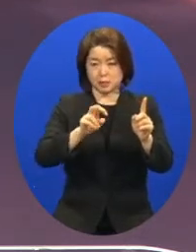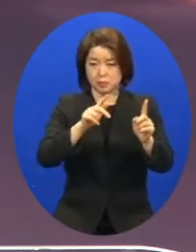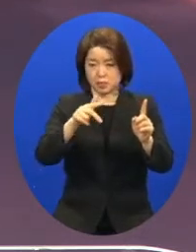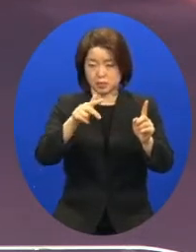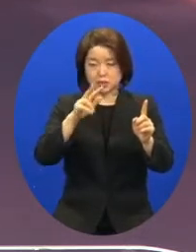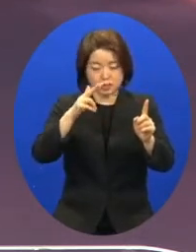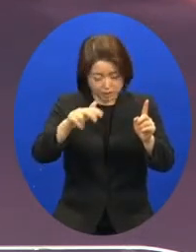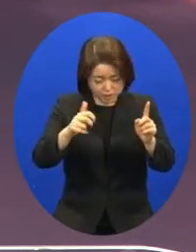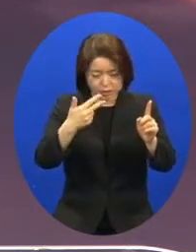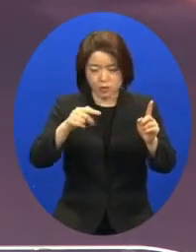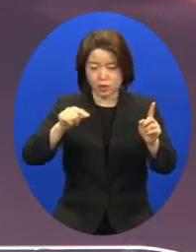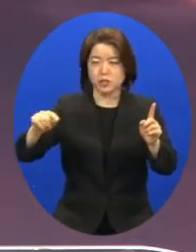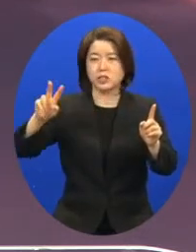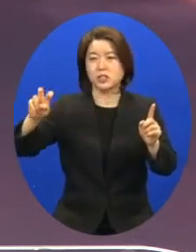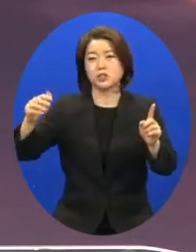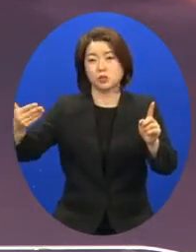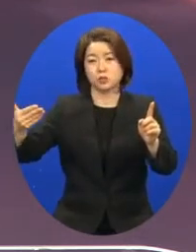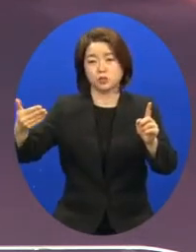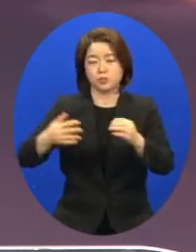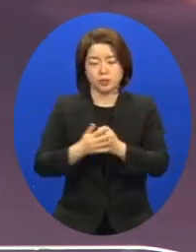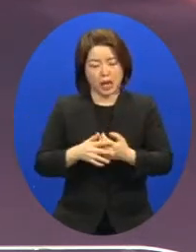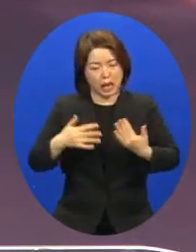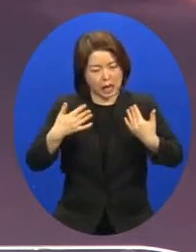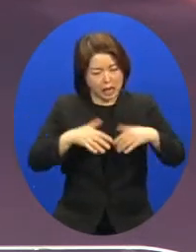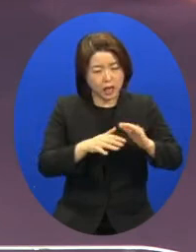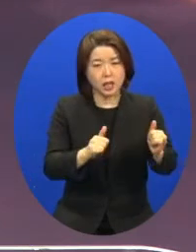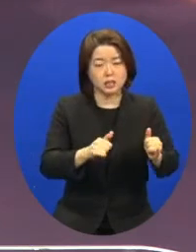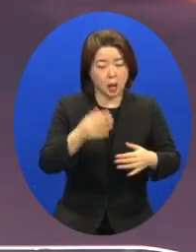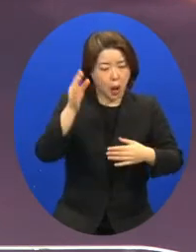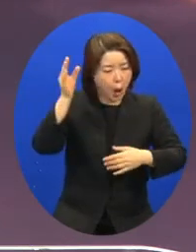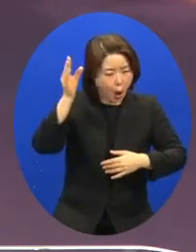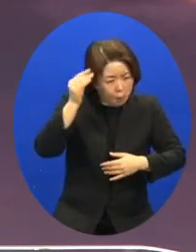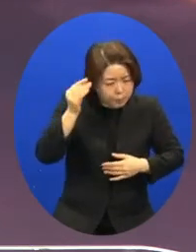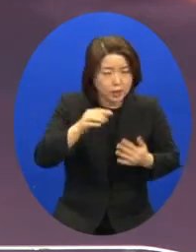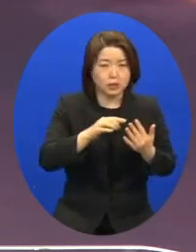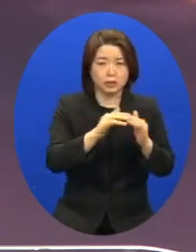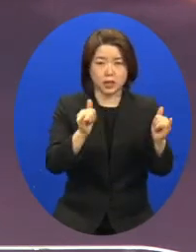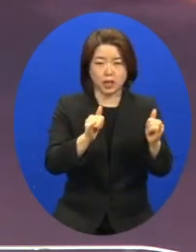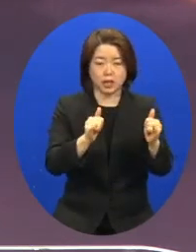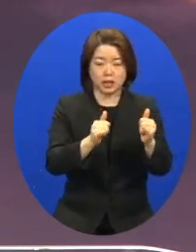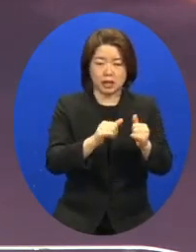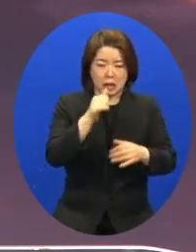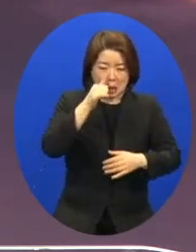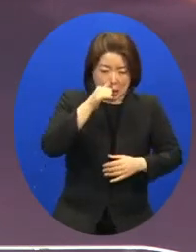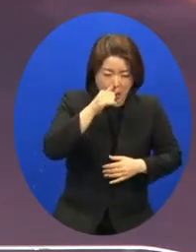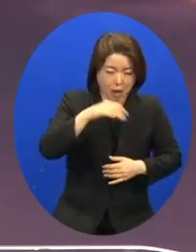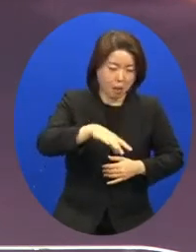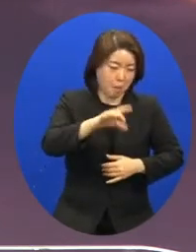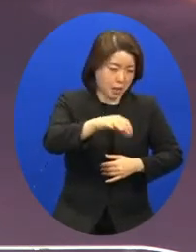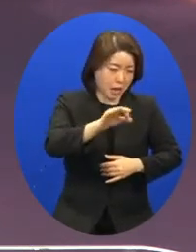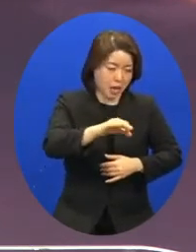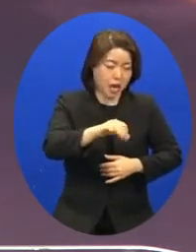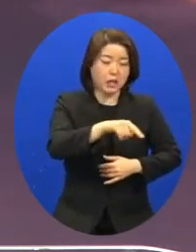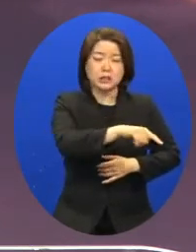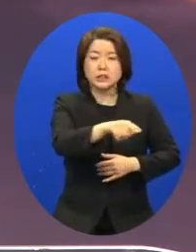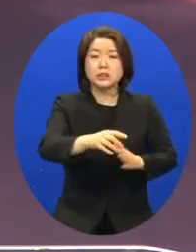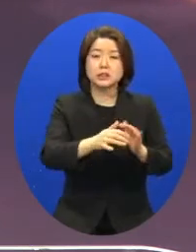29절이에요. 약한 자를 쓰신대요. 미련한 자를 택하신대. 천하고 멸시받고 없는 것들을